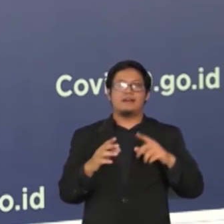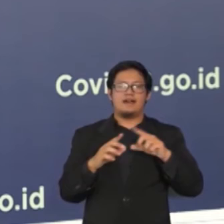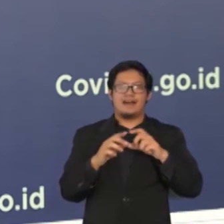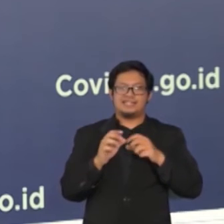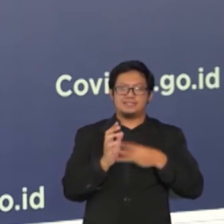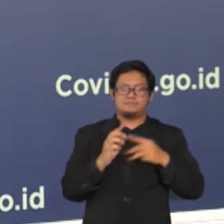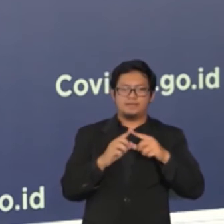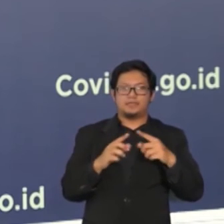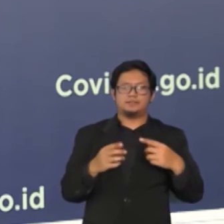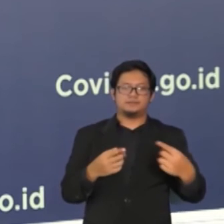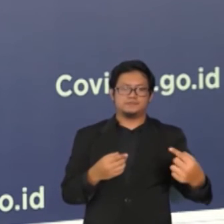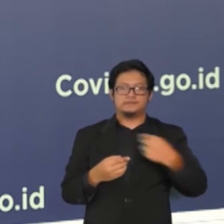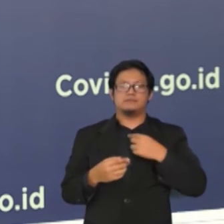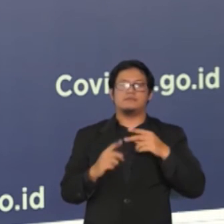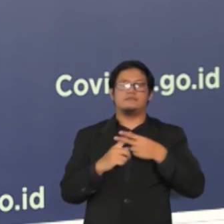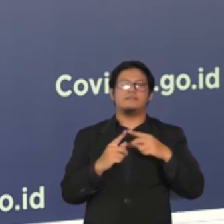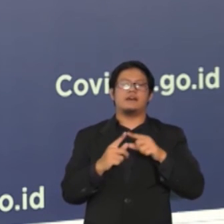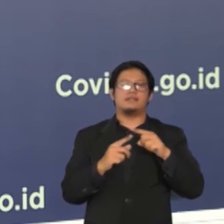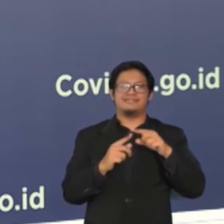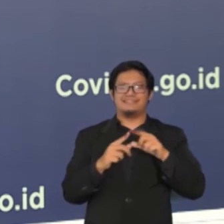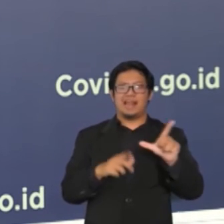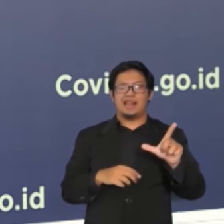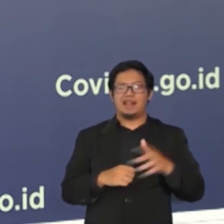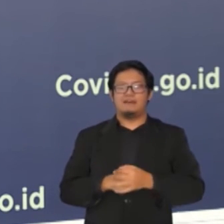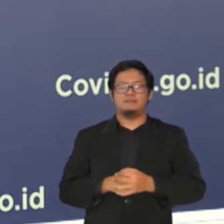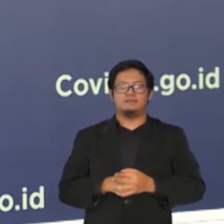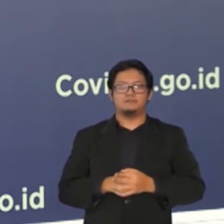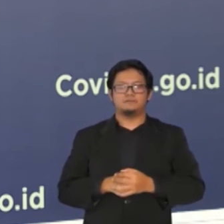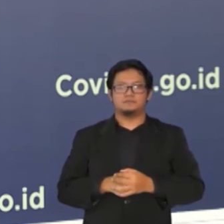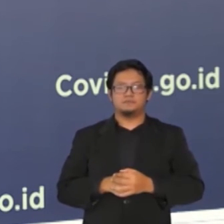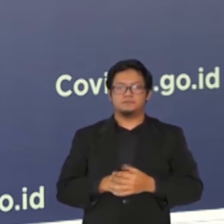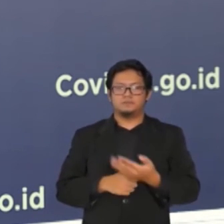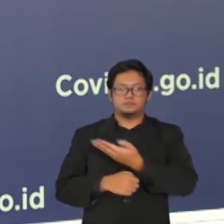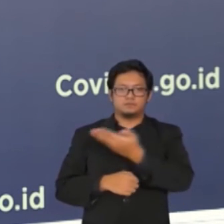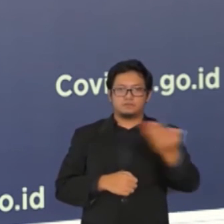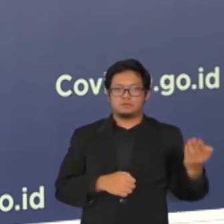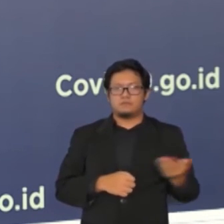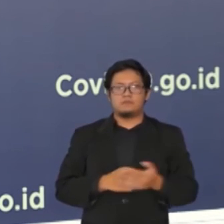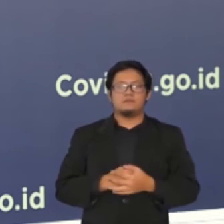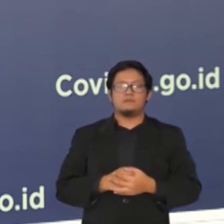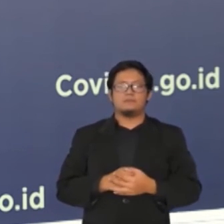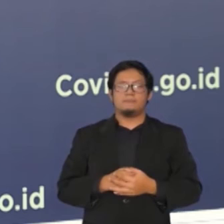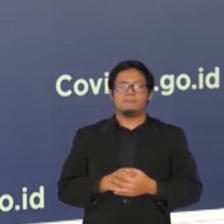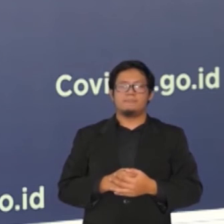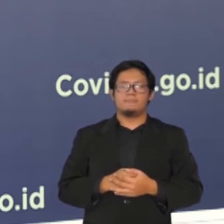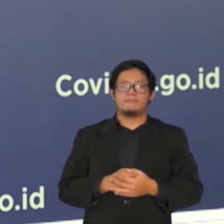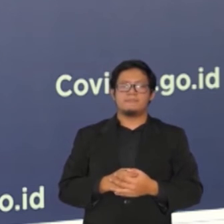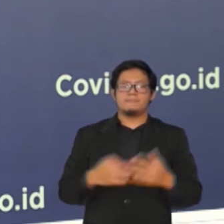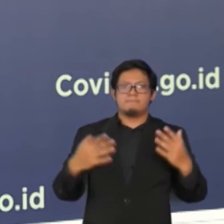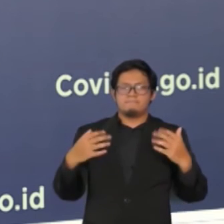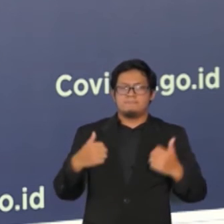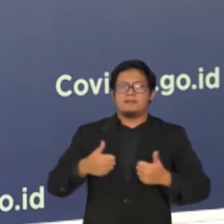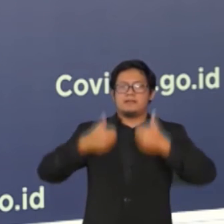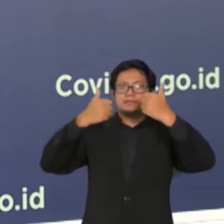manakala terinfeksi kofic 19 saudara-saudara keberhasilan membendung penulangan copied